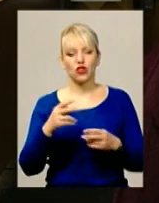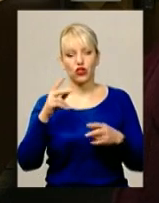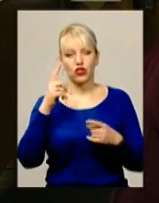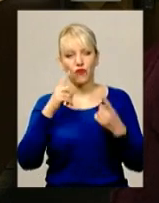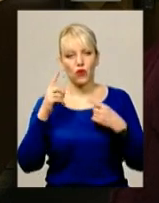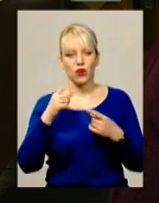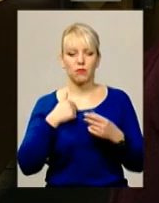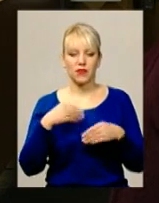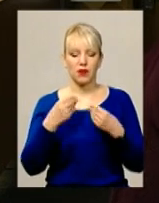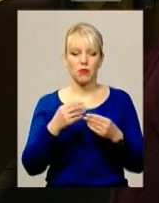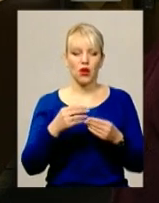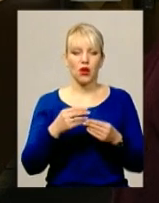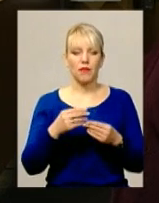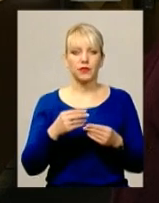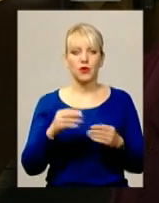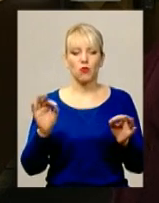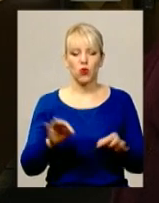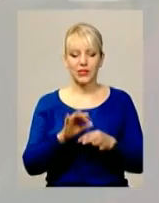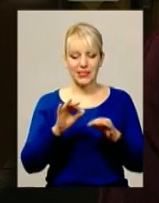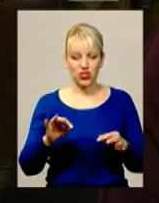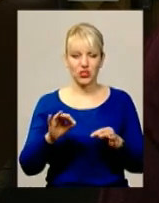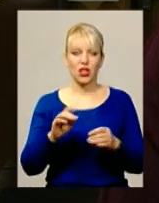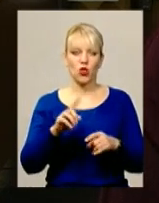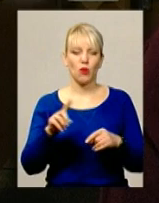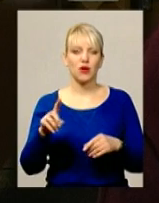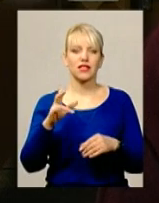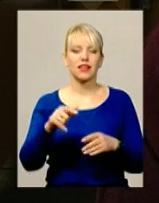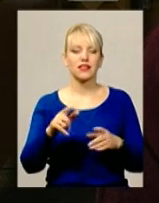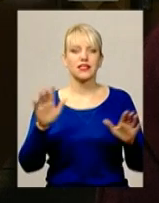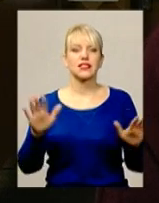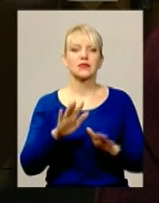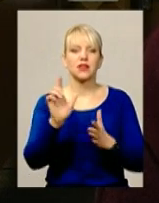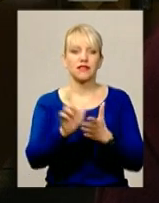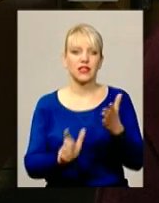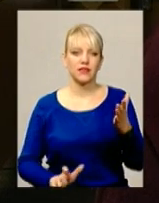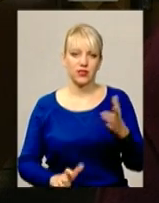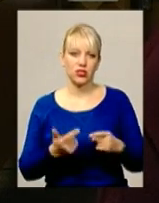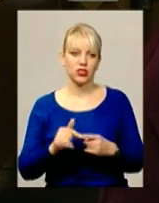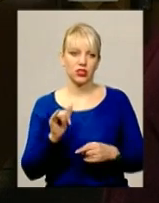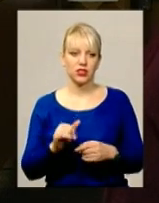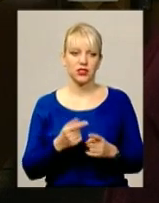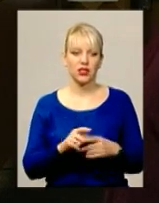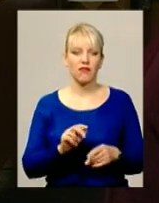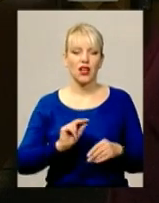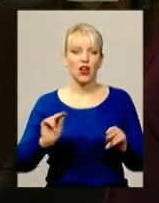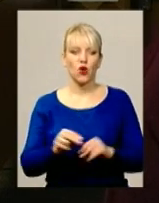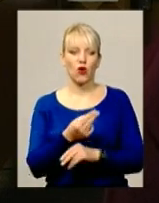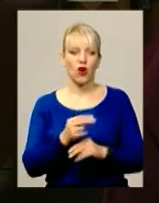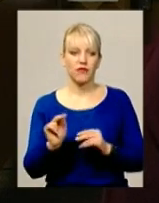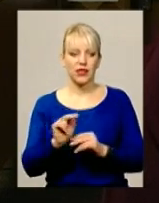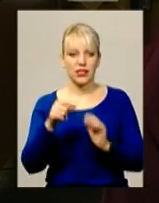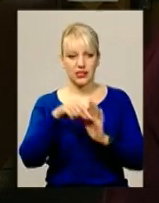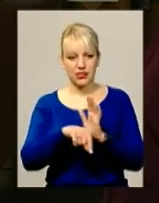музичні номери, а це поезія, але співана поезія. І такий захід має дуже таке виховне значення, тому